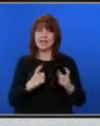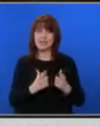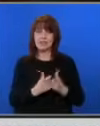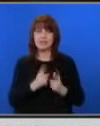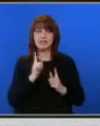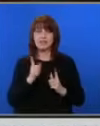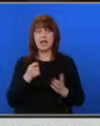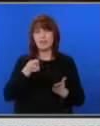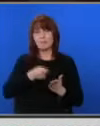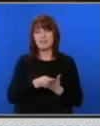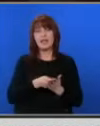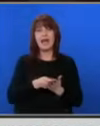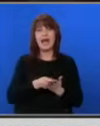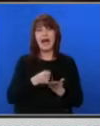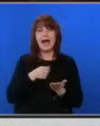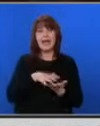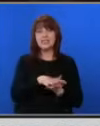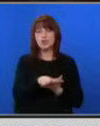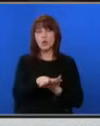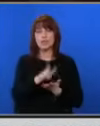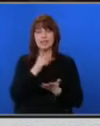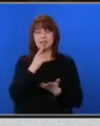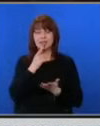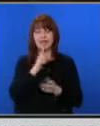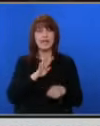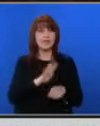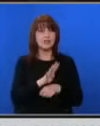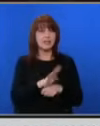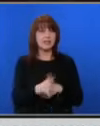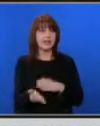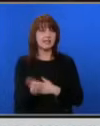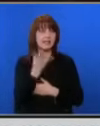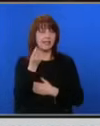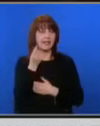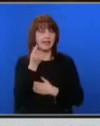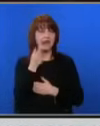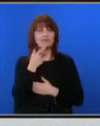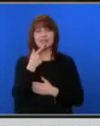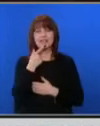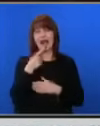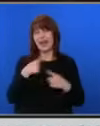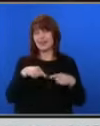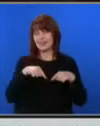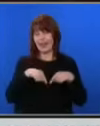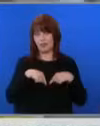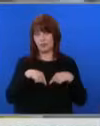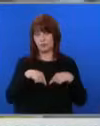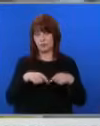да плати разноските по делото в размер от почти 14 000 лева. Подробностите в